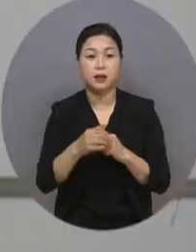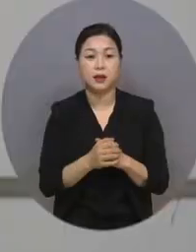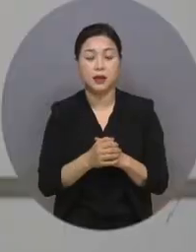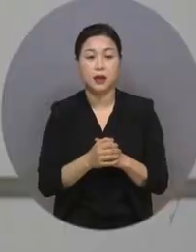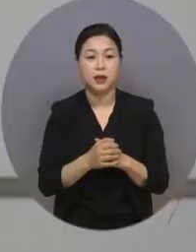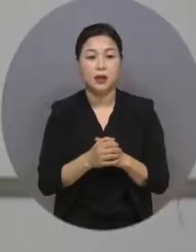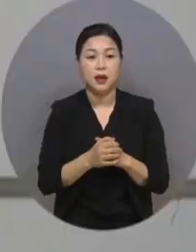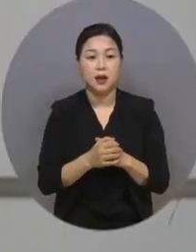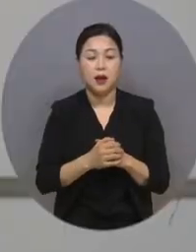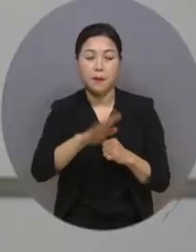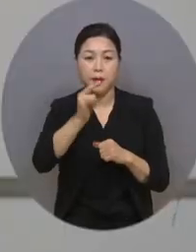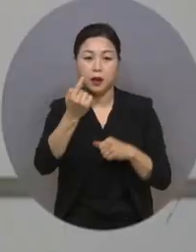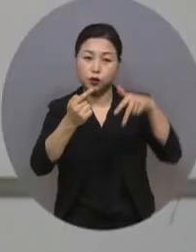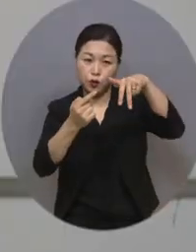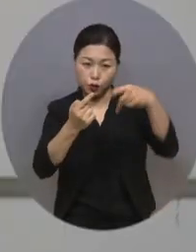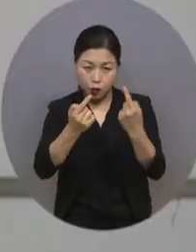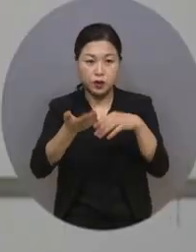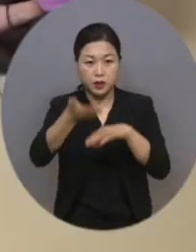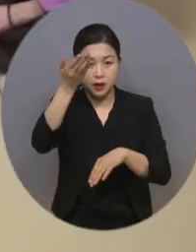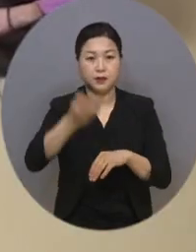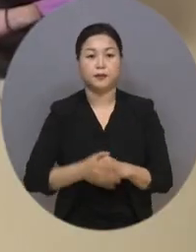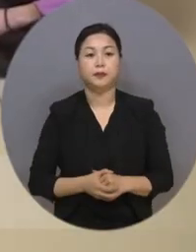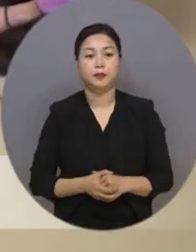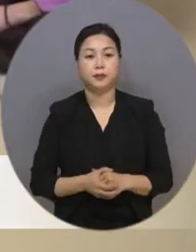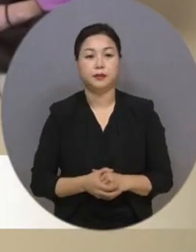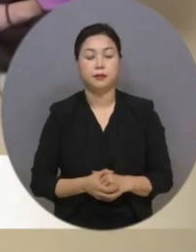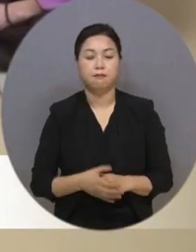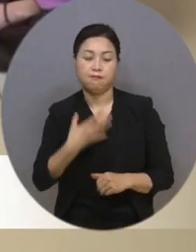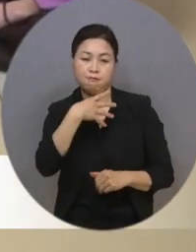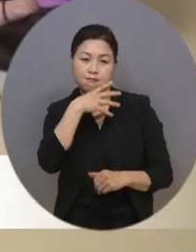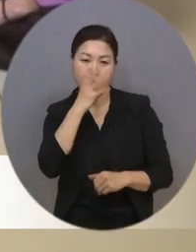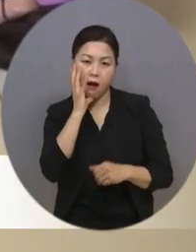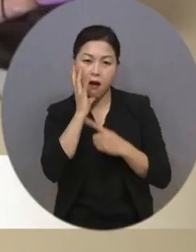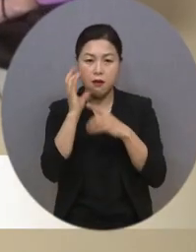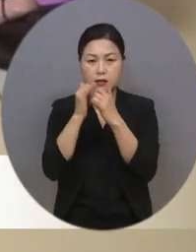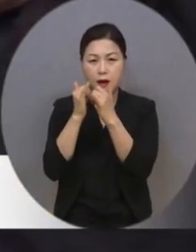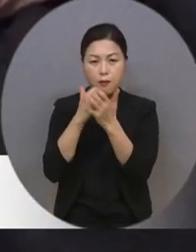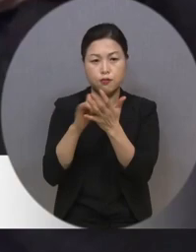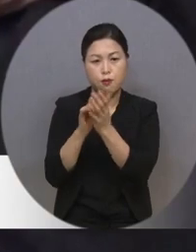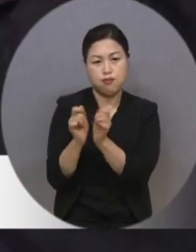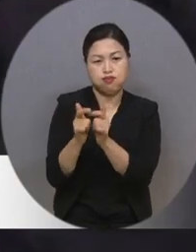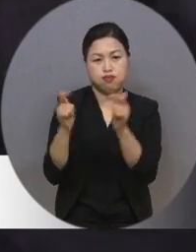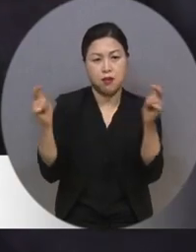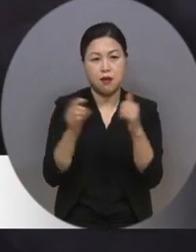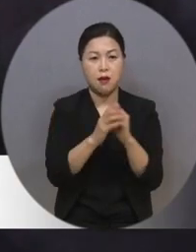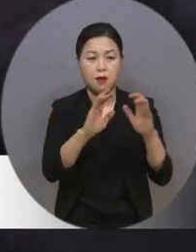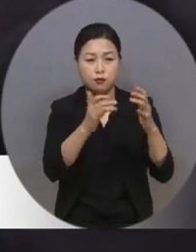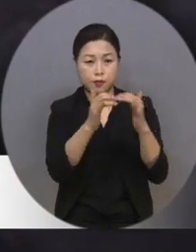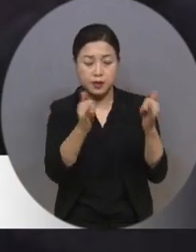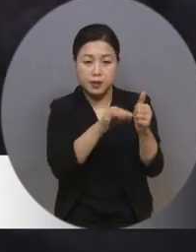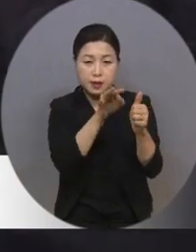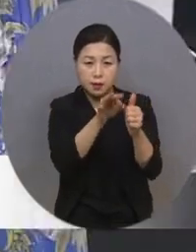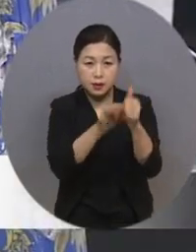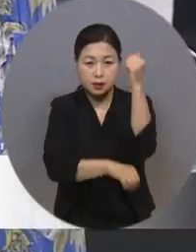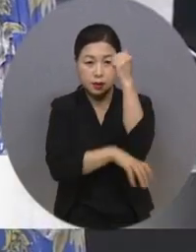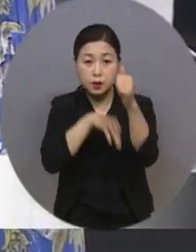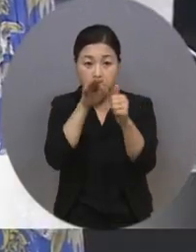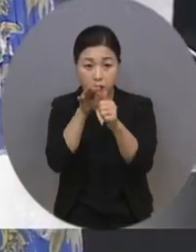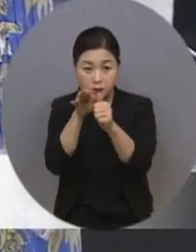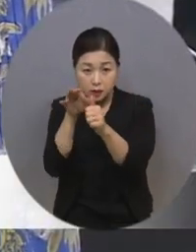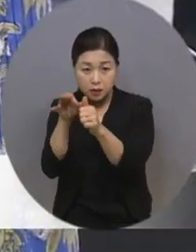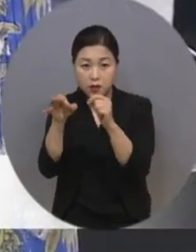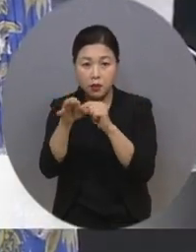처음 연간 100조원을 넘어섭니다 급격한 고령화로 인해 국민연금과 기초연금 등 공적연금